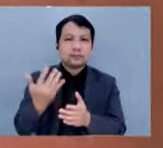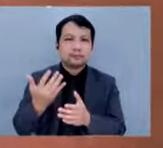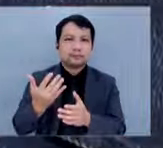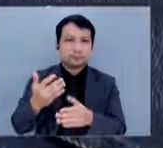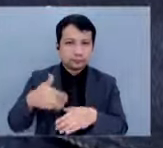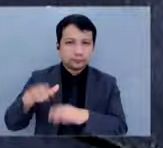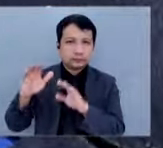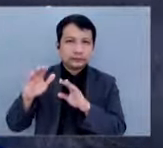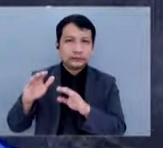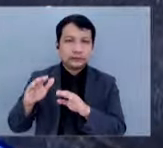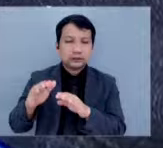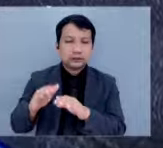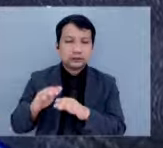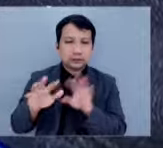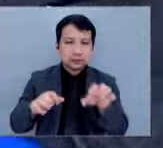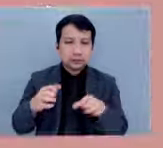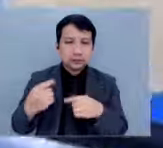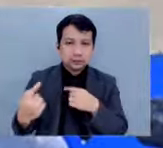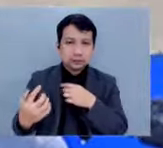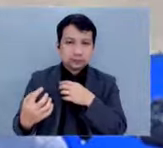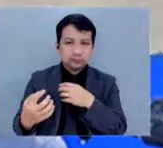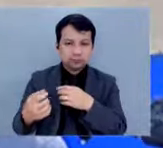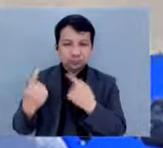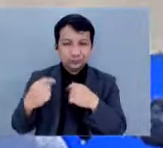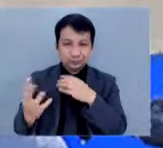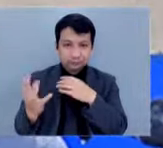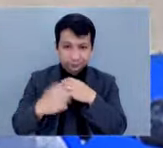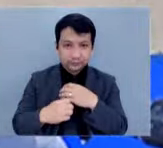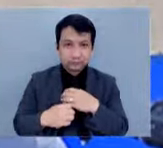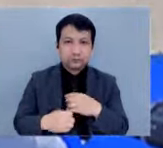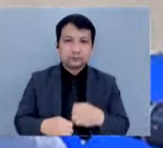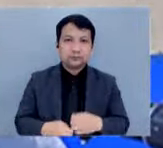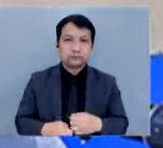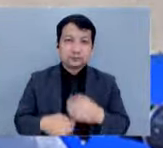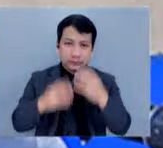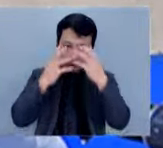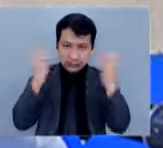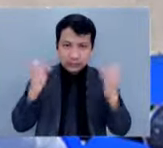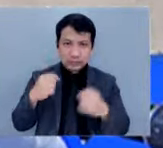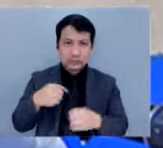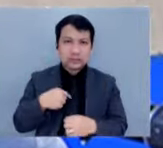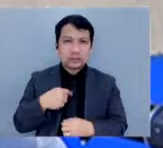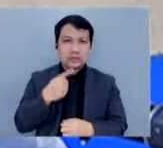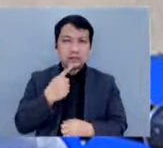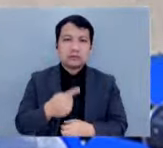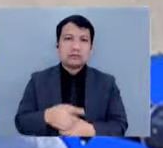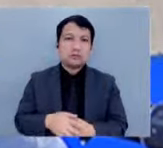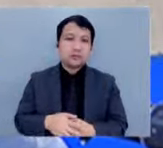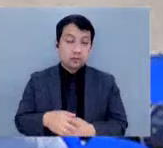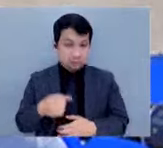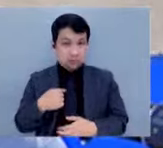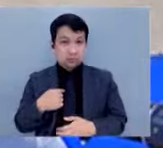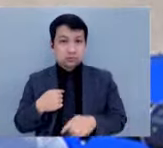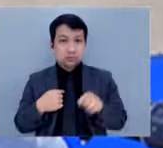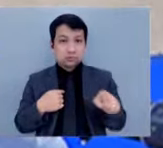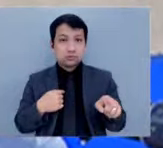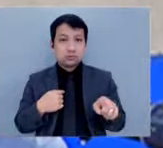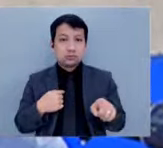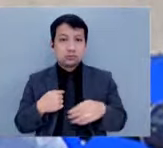pusa, muntik pa raw siyang kalmutin. Nagdilim yung pag-iisip ko at ako